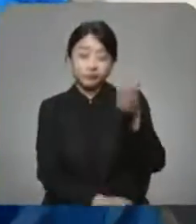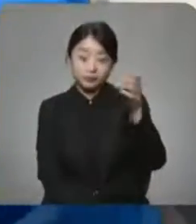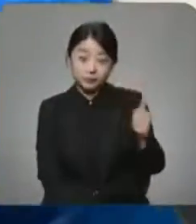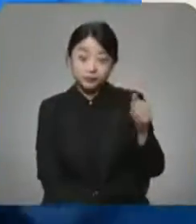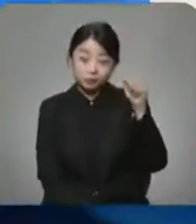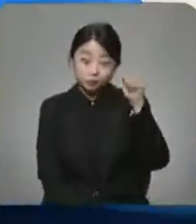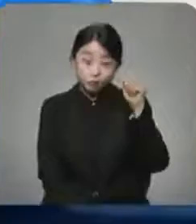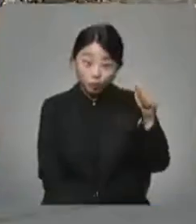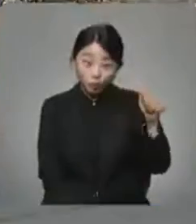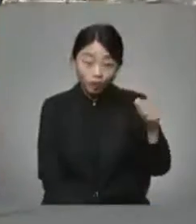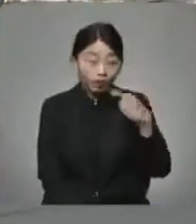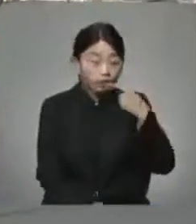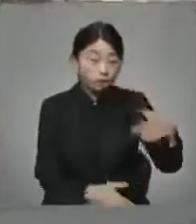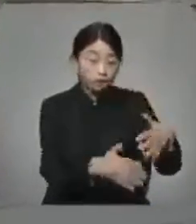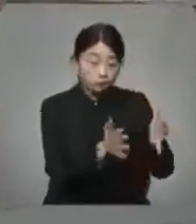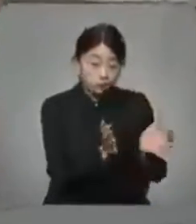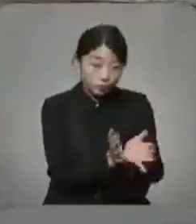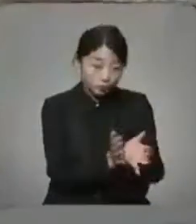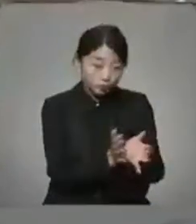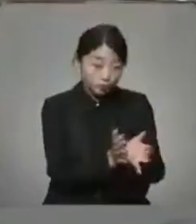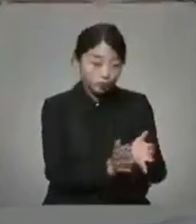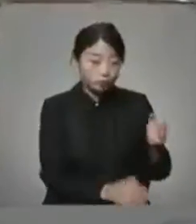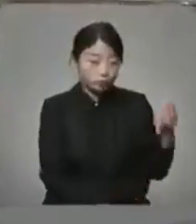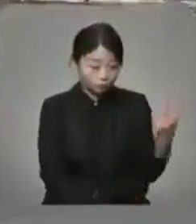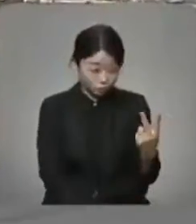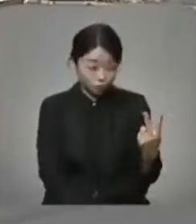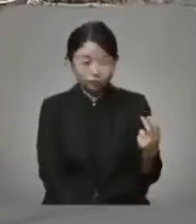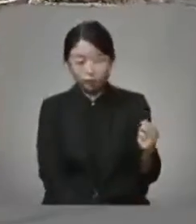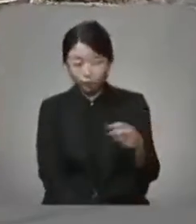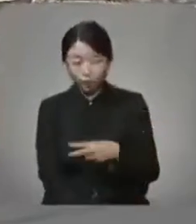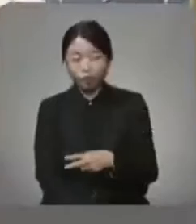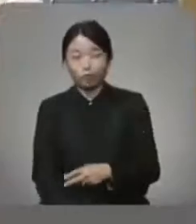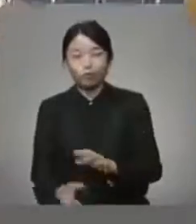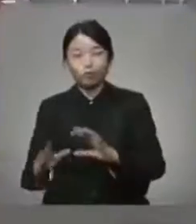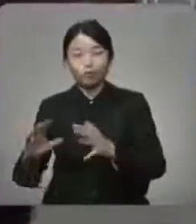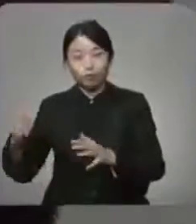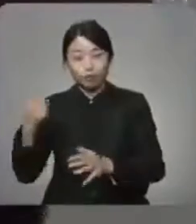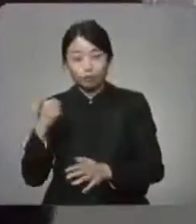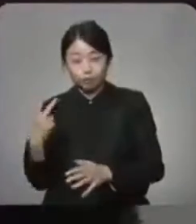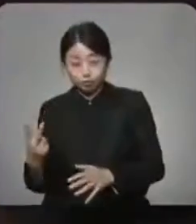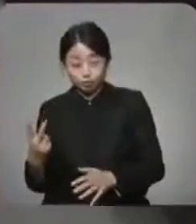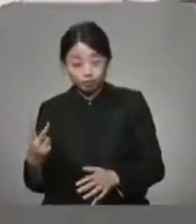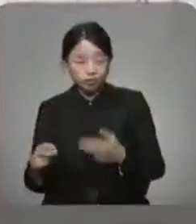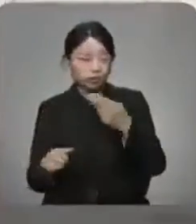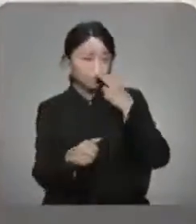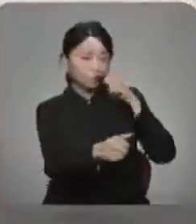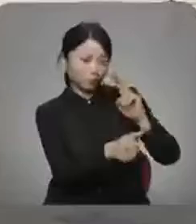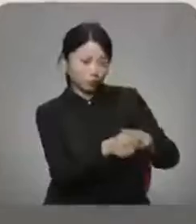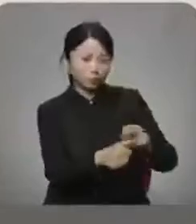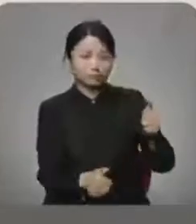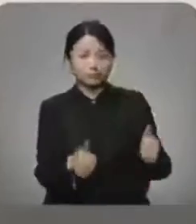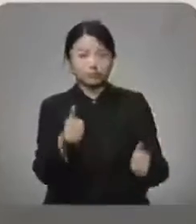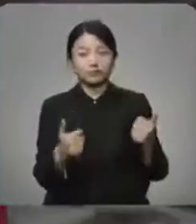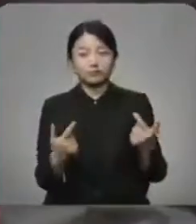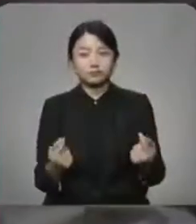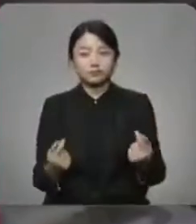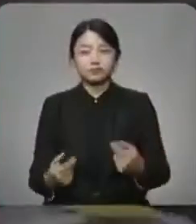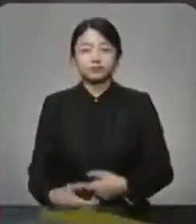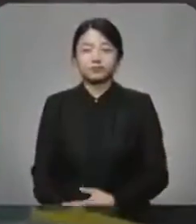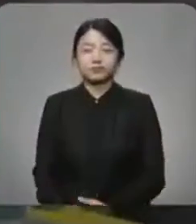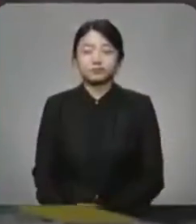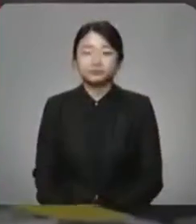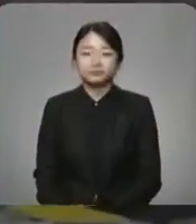선거는 더불어 민주당 소소히 현재 시장과 군수를 상대로 한 국내 흰 후보들의 거센 도전 결과에 관심이 집중되고